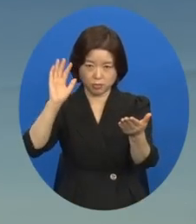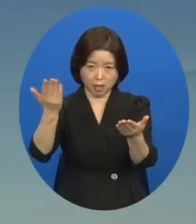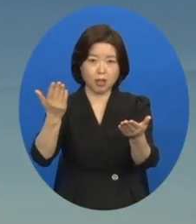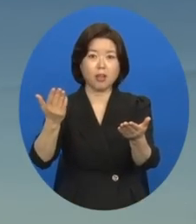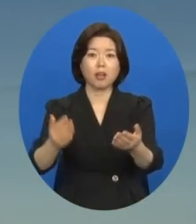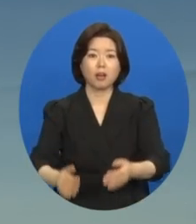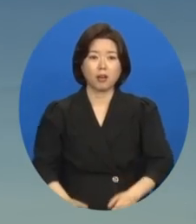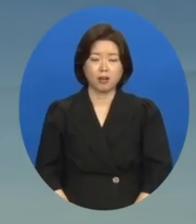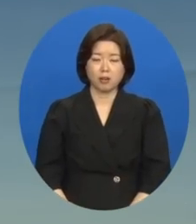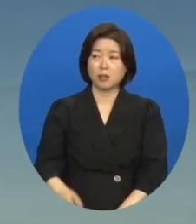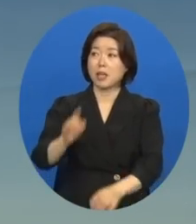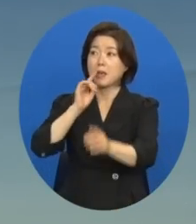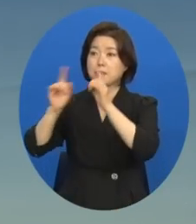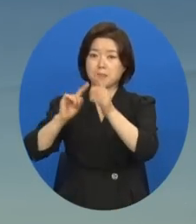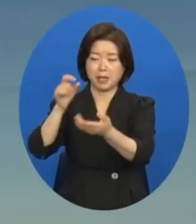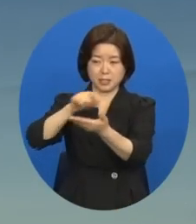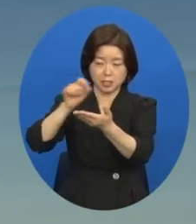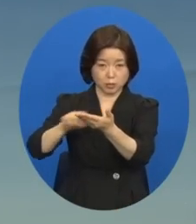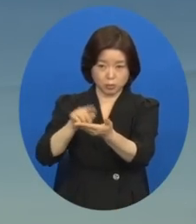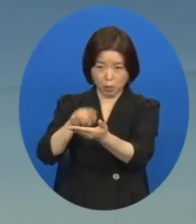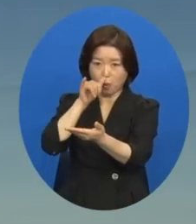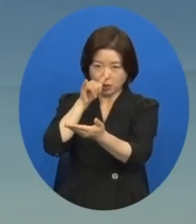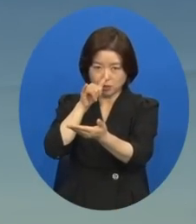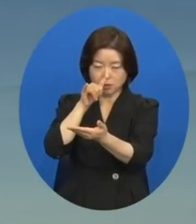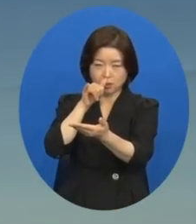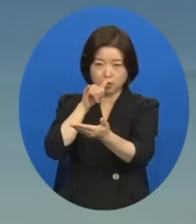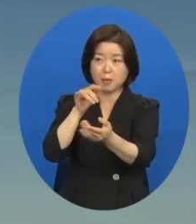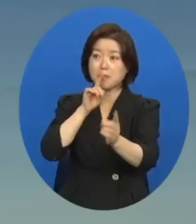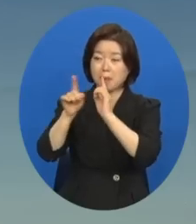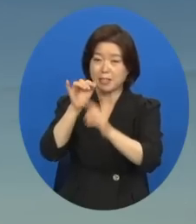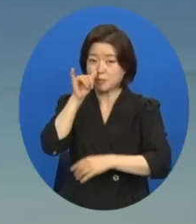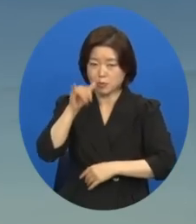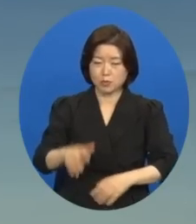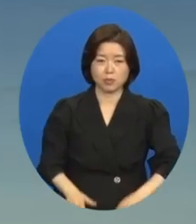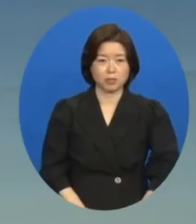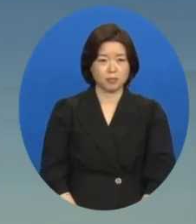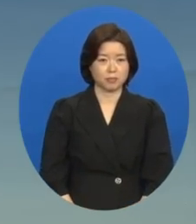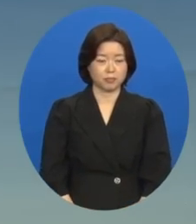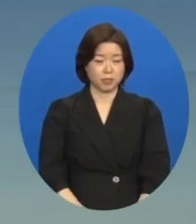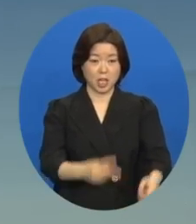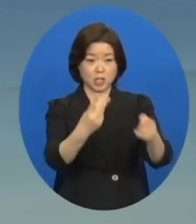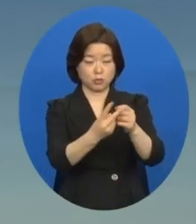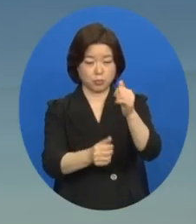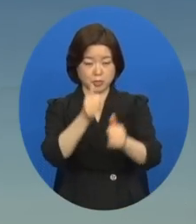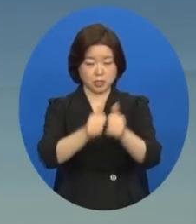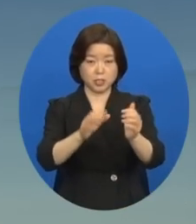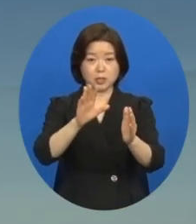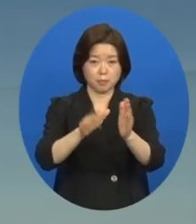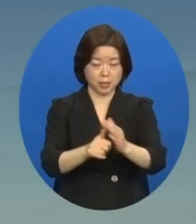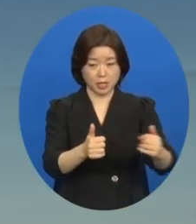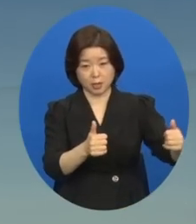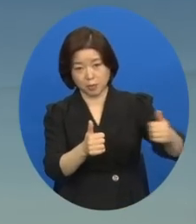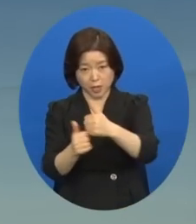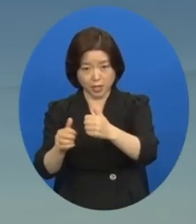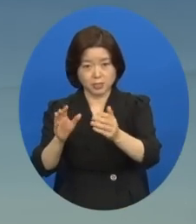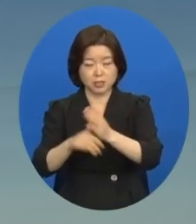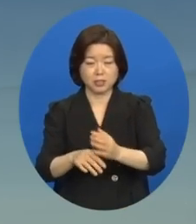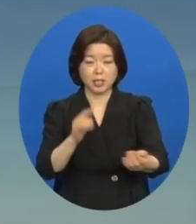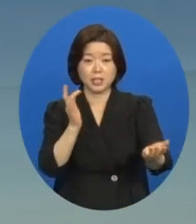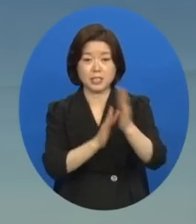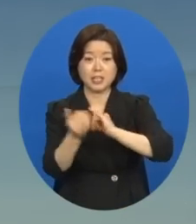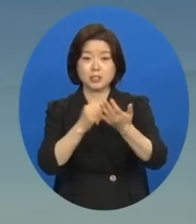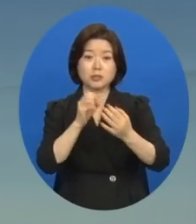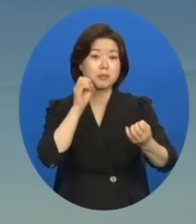기록되었으니, 말씀에 기록되었으니. 7절입니다. 두 번째 시험 앞에 예수께서 이르시되